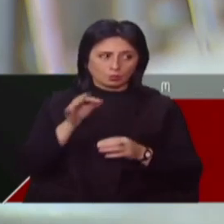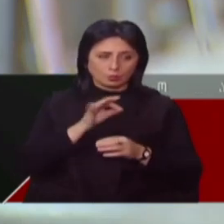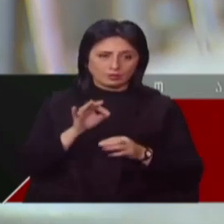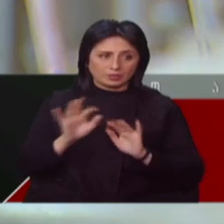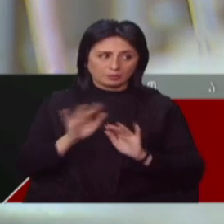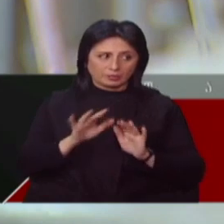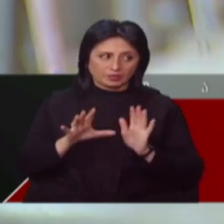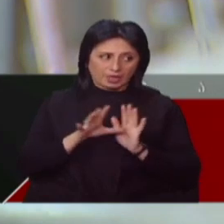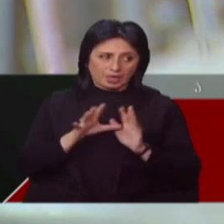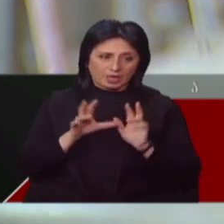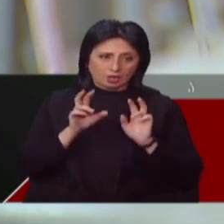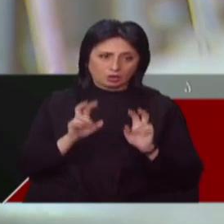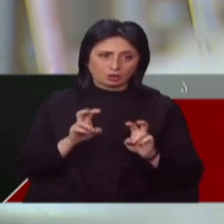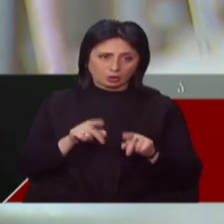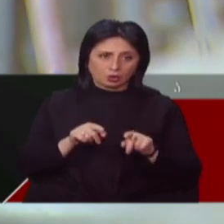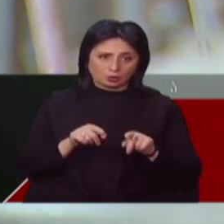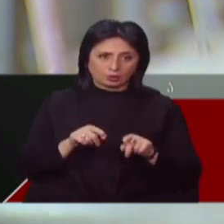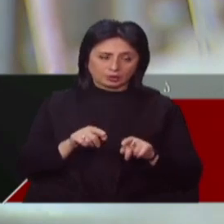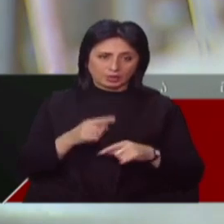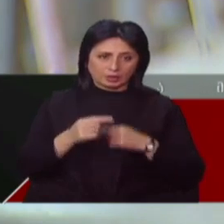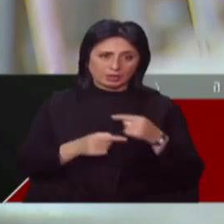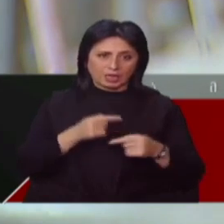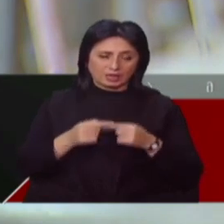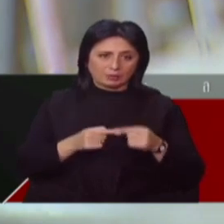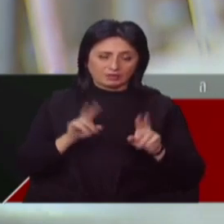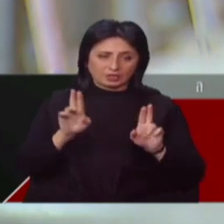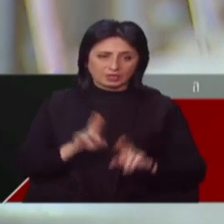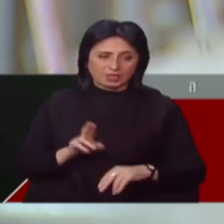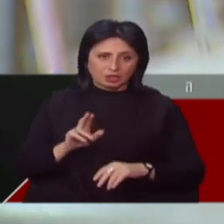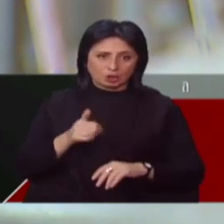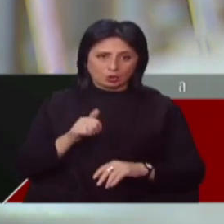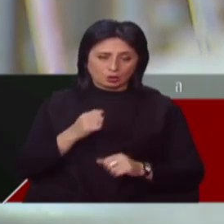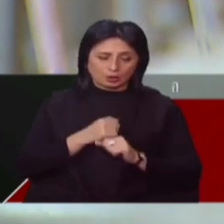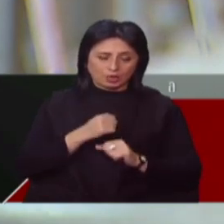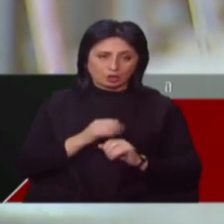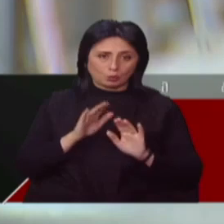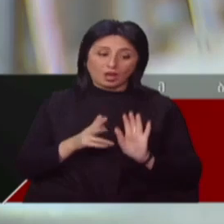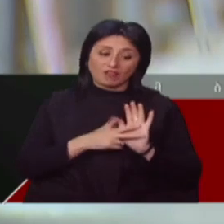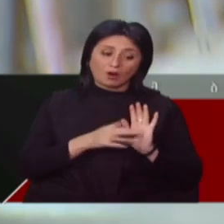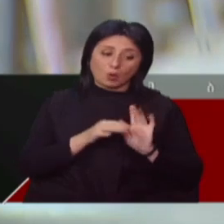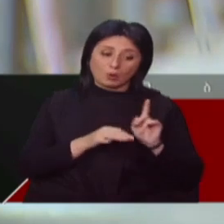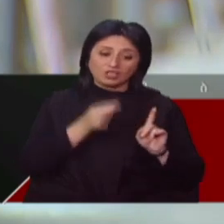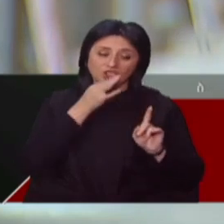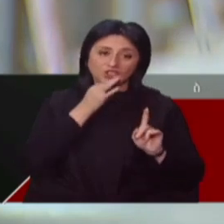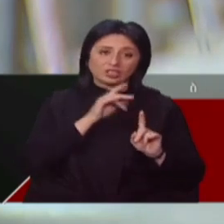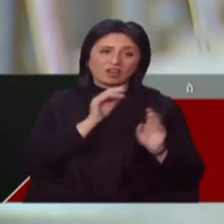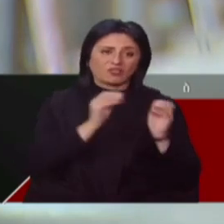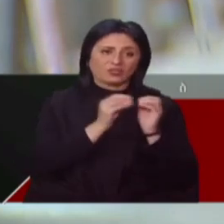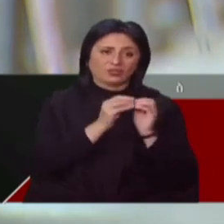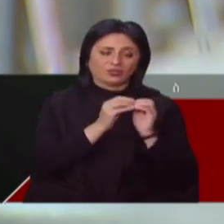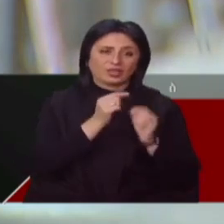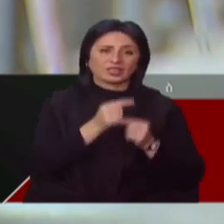მიმდინარეობდა ელექტრონული ხმისმიცემა თანამედროვე წესით, როგორც იყო დანერგილი, ხოლო 8 უბანზე ჯერ კიდევ